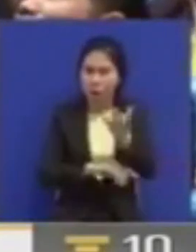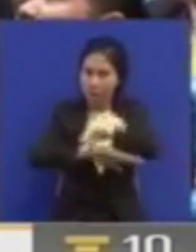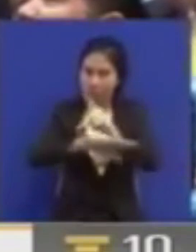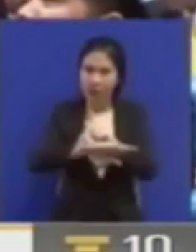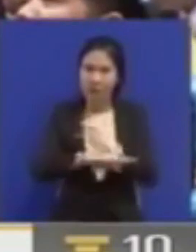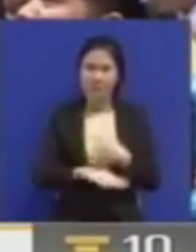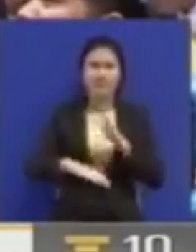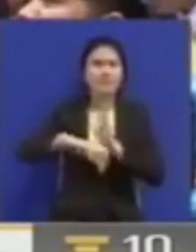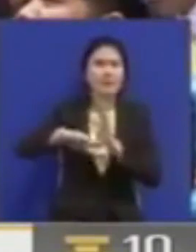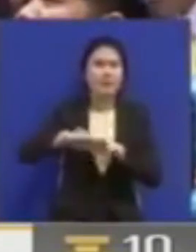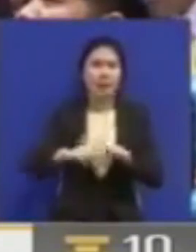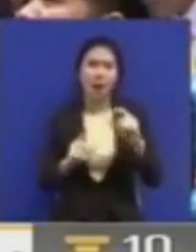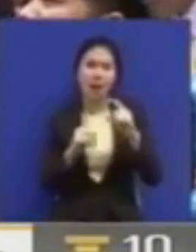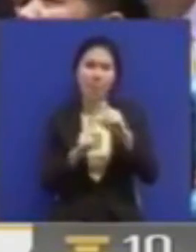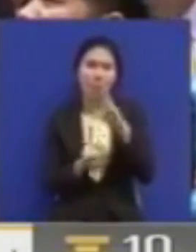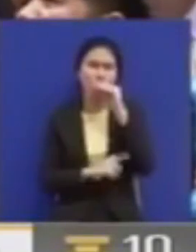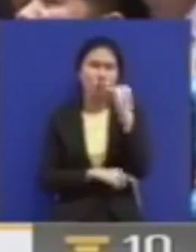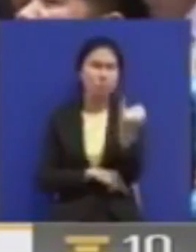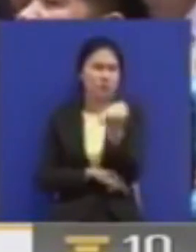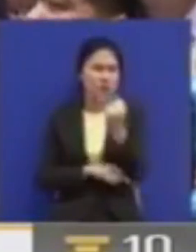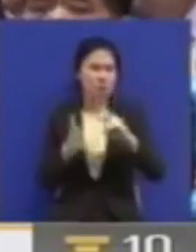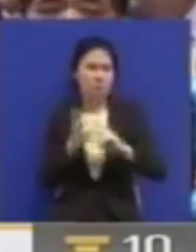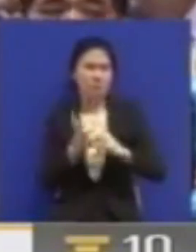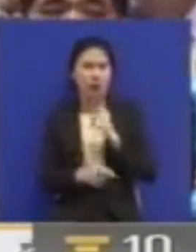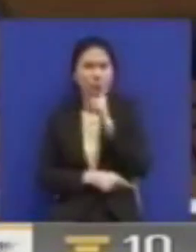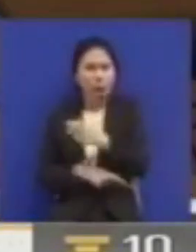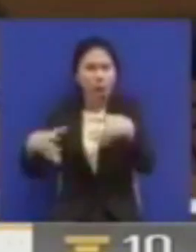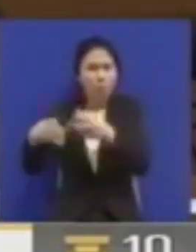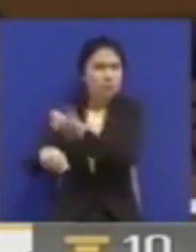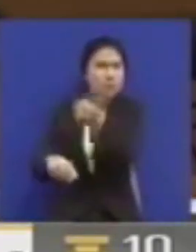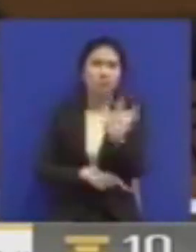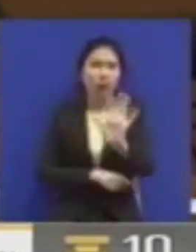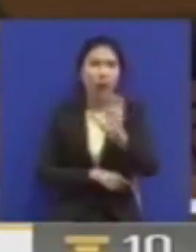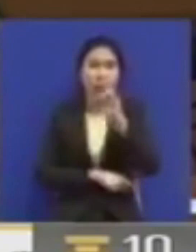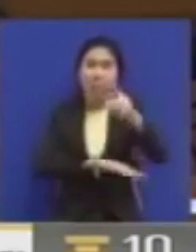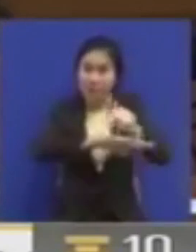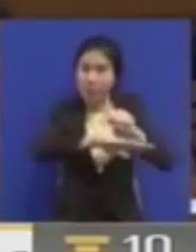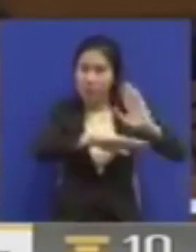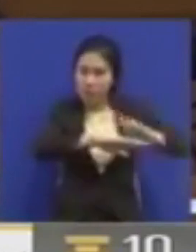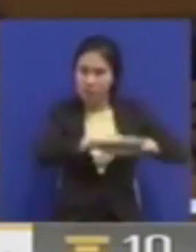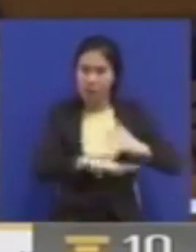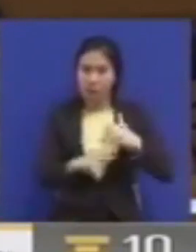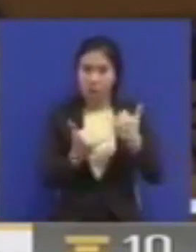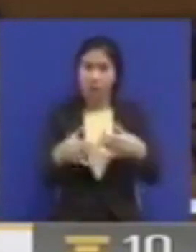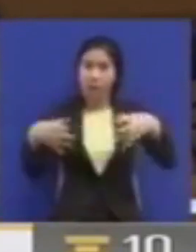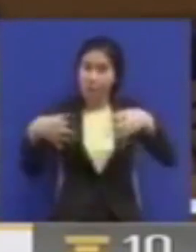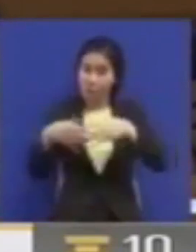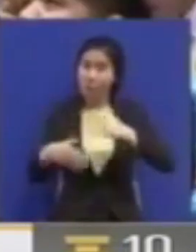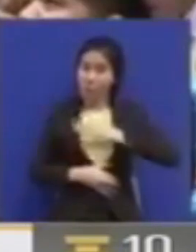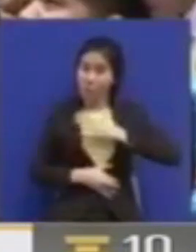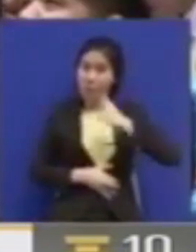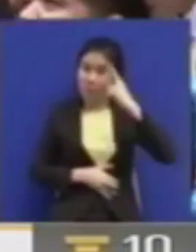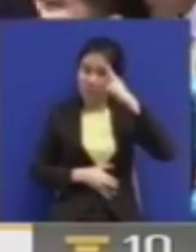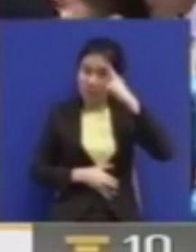ดถึงประชาชนบ่อยครั้งมากเลยนะทุกฝั่งเลย ทุกคนบอกต้องให้ประเทศก้าวต่อไปนะ ใช่ ต้องให้บ้านเมืองก้าวต่อไปประเทศก้าวต่อไปเสร็จแล้ว